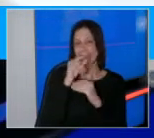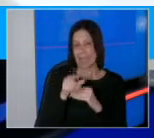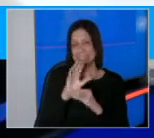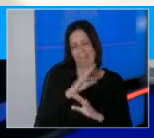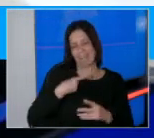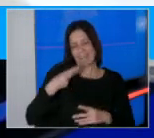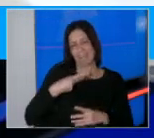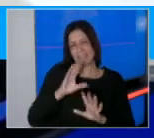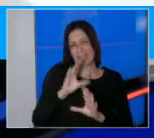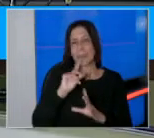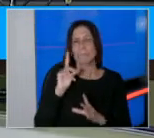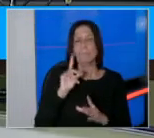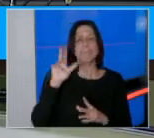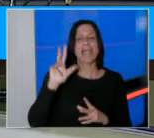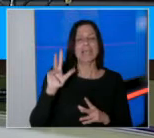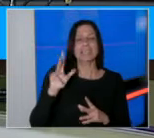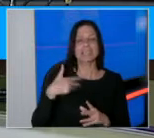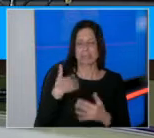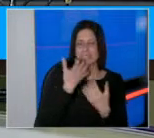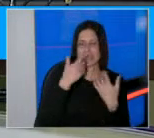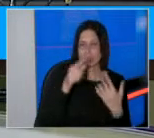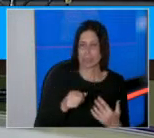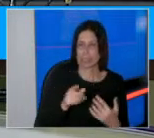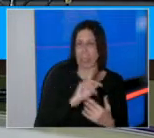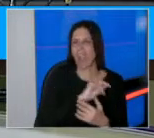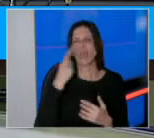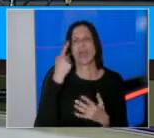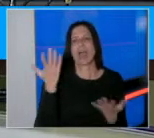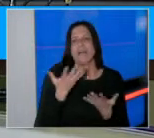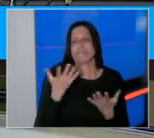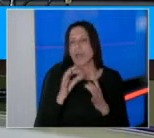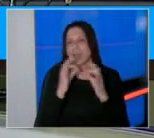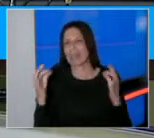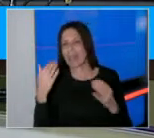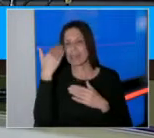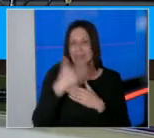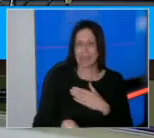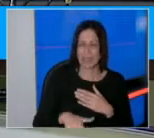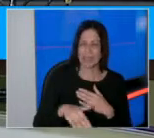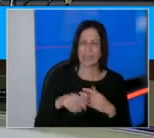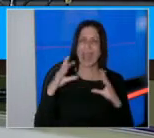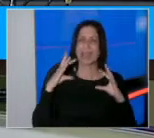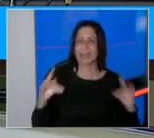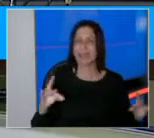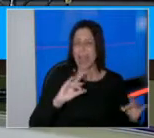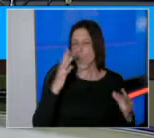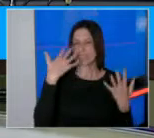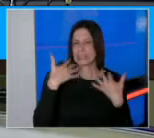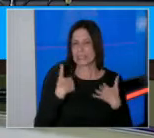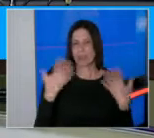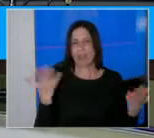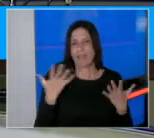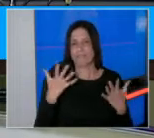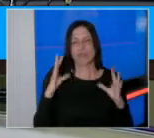אתה ואני. אוקיי, ממרץ אנחנו בתוך הסיפור הזה. אף אחד לא יודע איפה מתחילות ונגמרות שרשראות ההדבקה. לא סיפרו לנו איפה